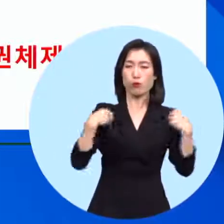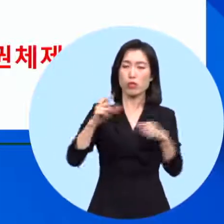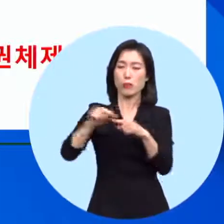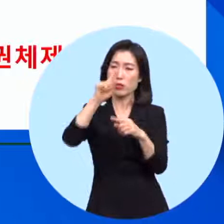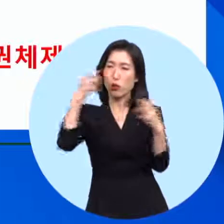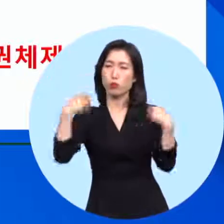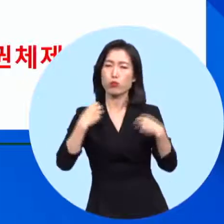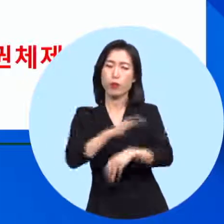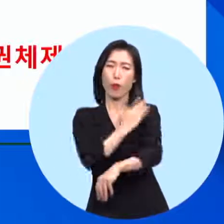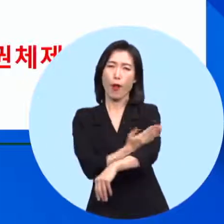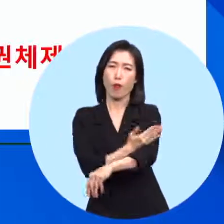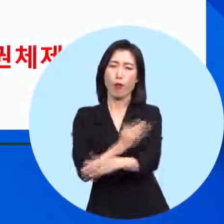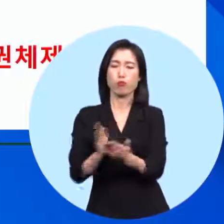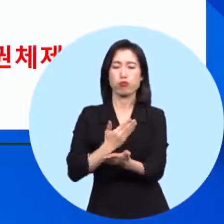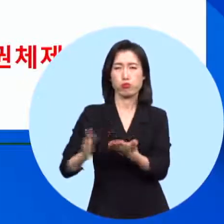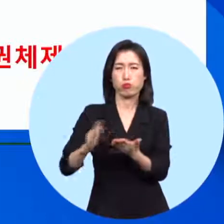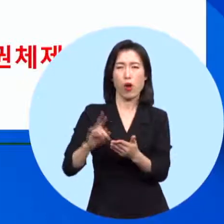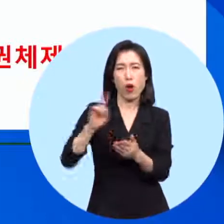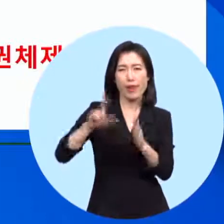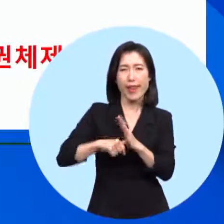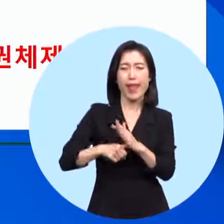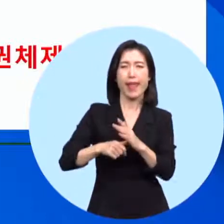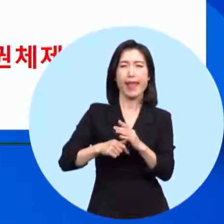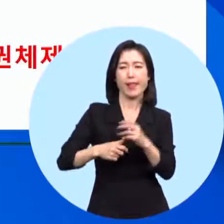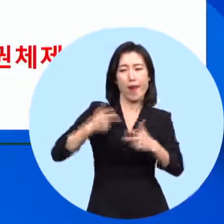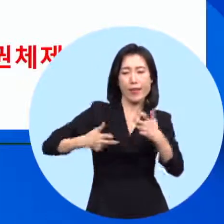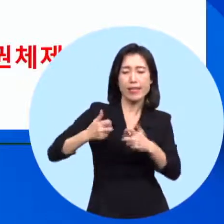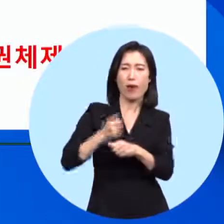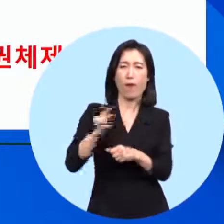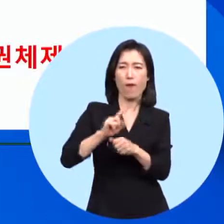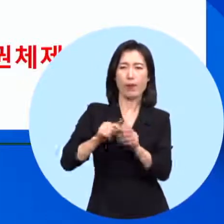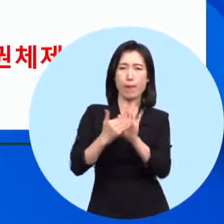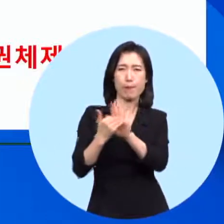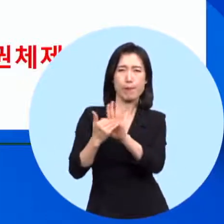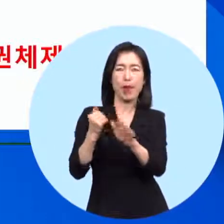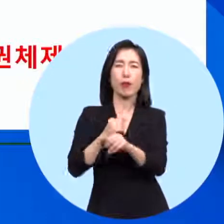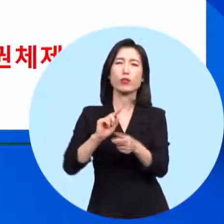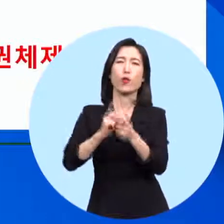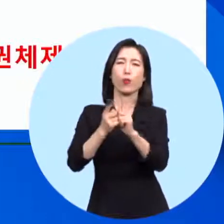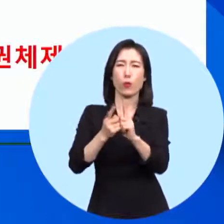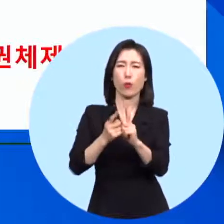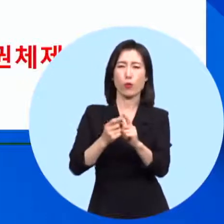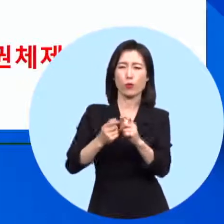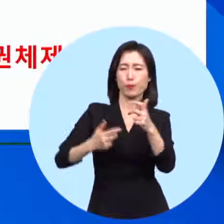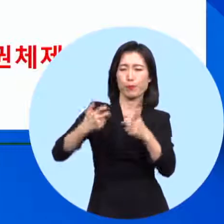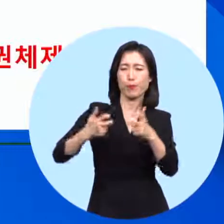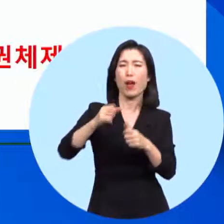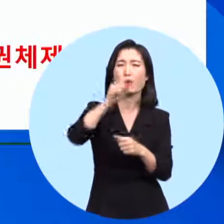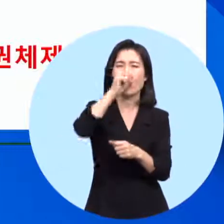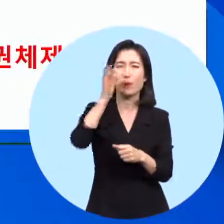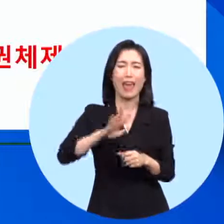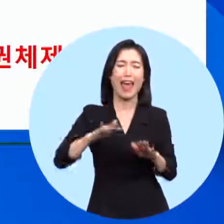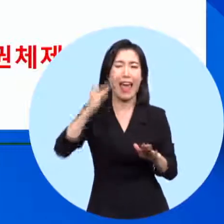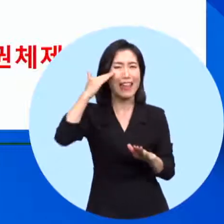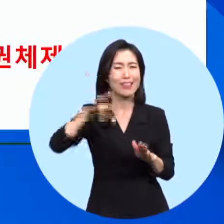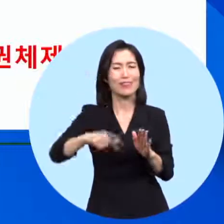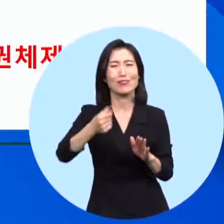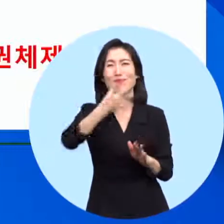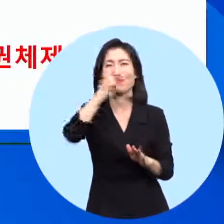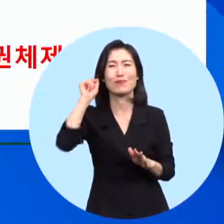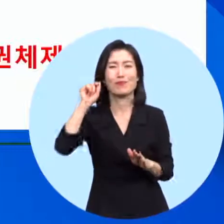권력을 분점함으로써 때로는 경쟁하고 때로는 견제하는 시스템인데 우리가 그 점이 조금 미흡했다는 거죠. 이런 거에